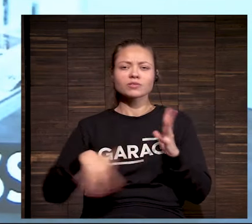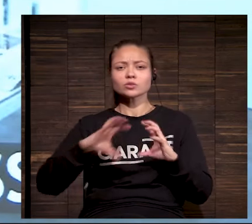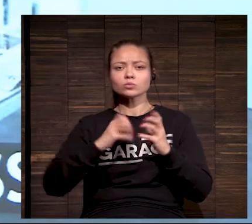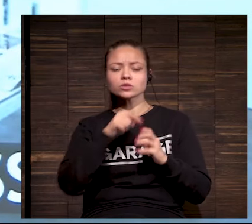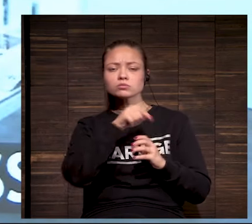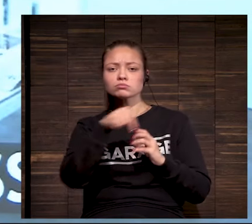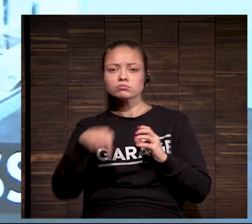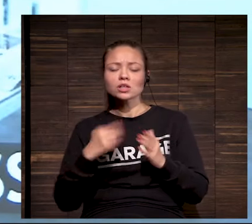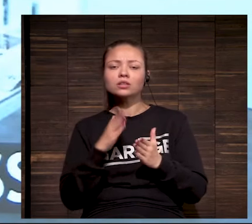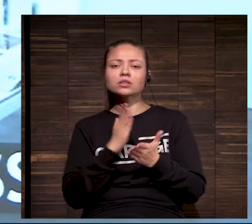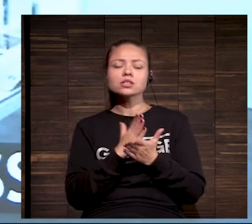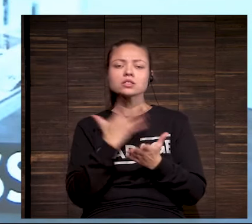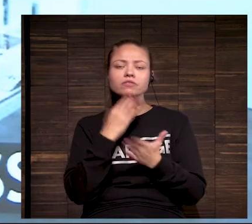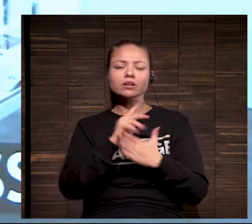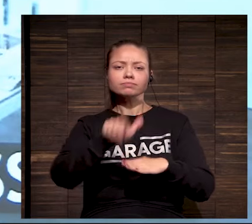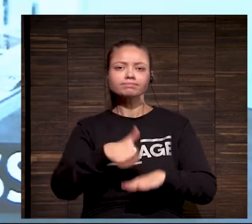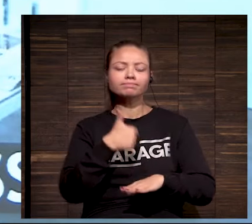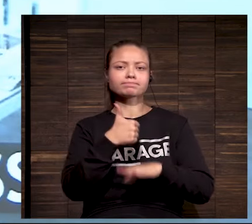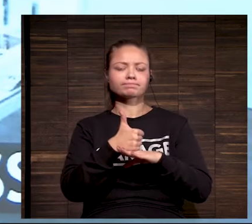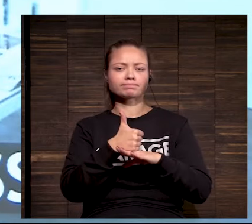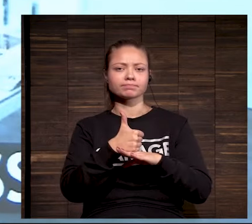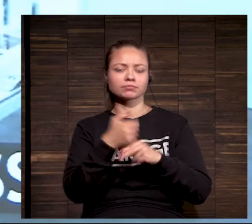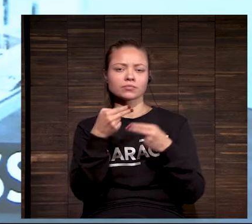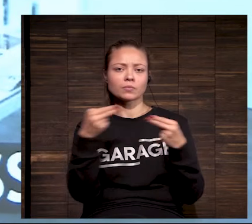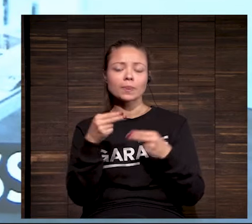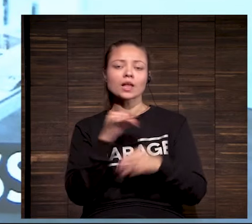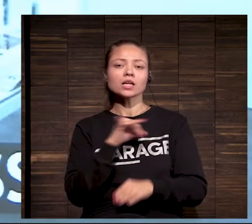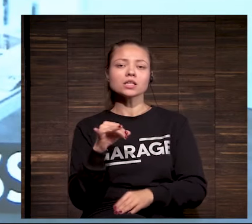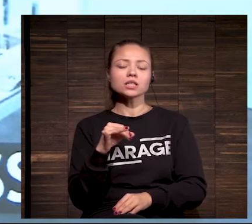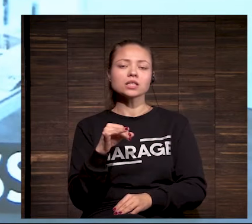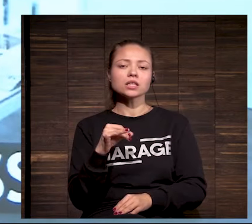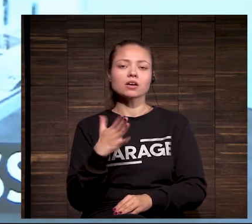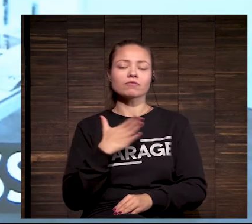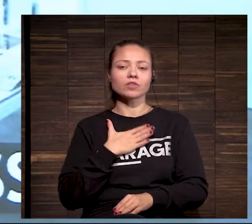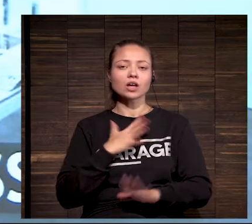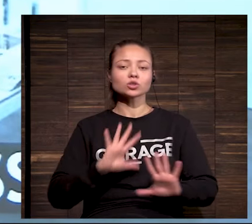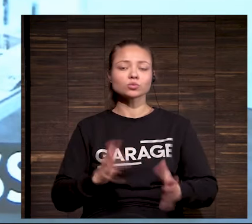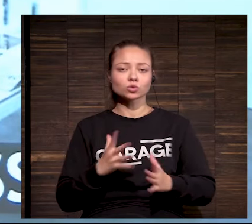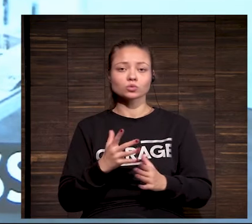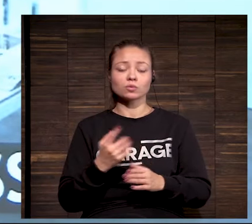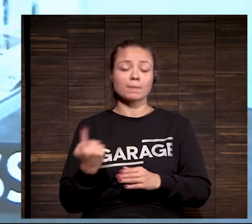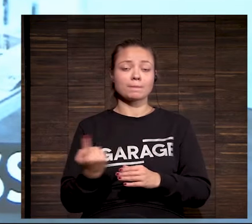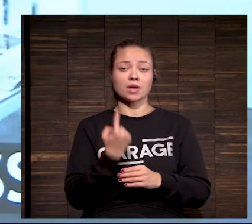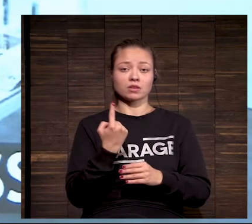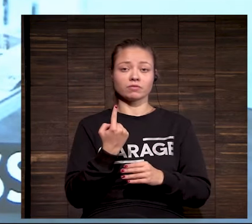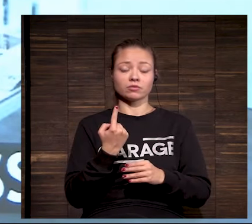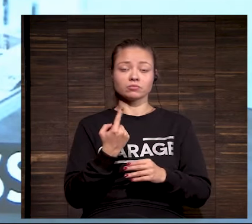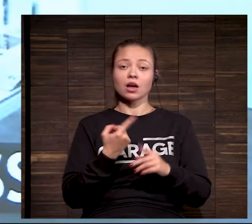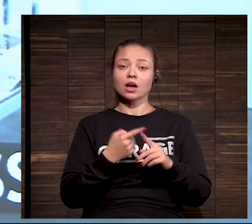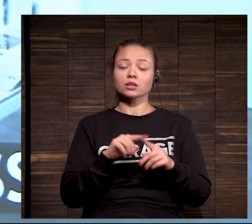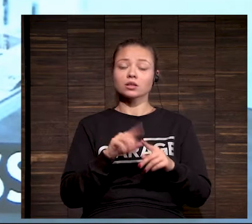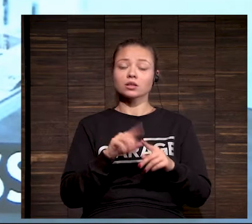есть свои доминирующие нарративы и в нашем случае 1 нора тех был рыболовный промысел а второе